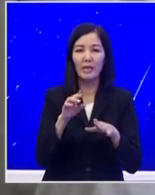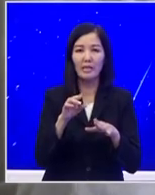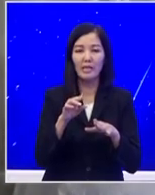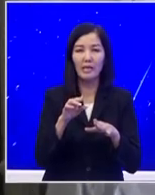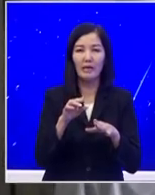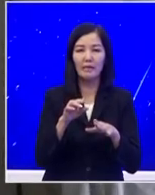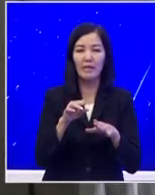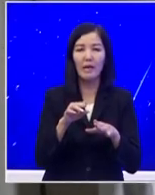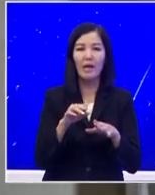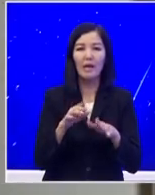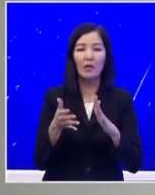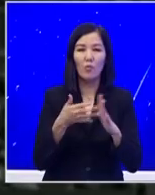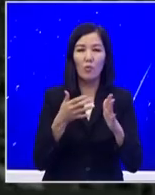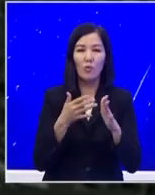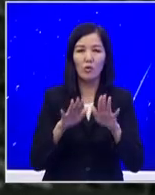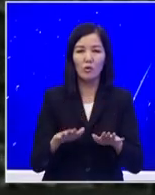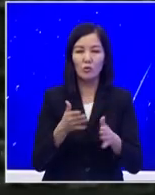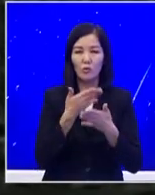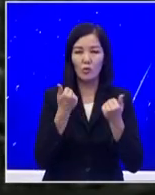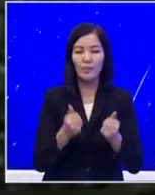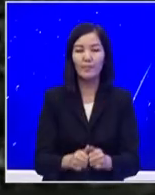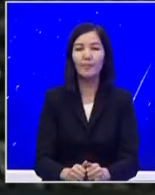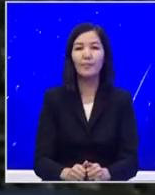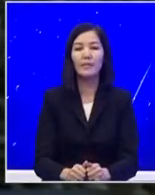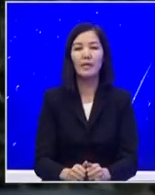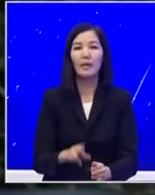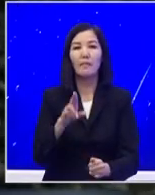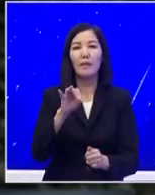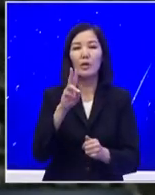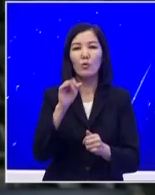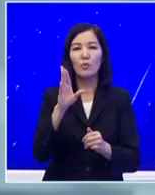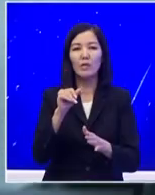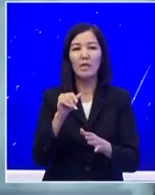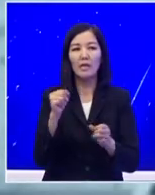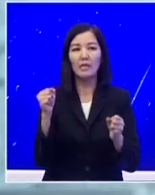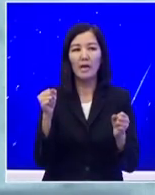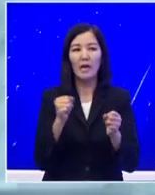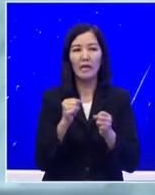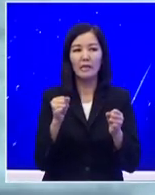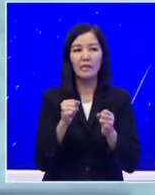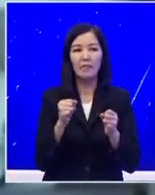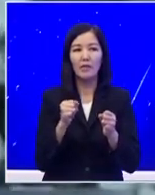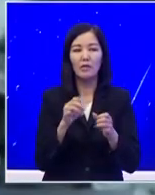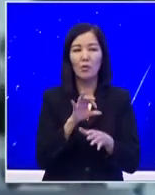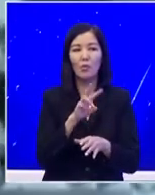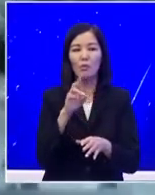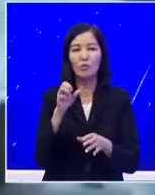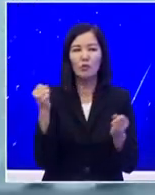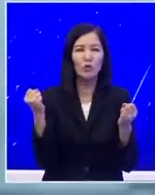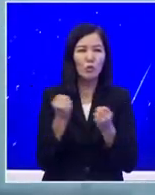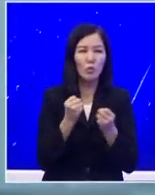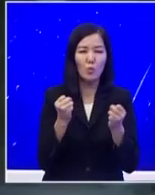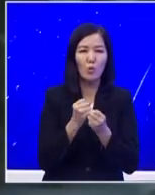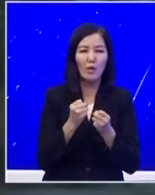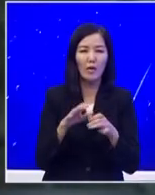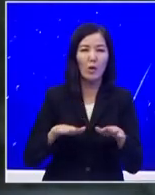ауруханаларда орын тапшы. Перуде аязға байланысты төтенше жағдай жарияланды. Қазір елдің оңтүстік шығысында аяз. Мұндай суық